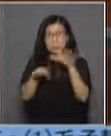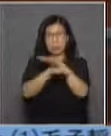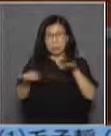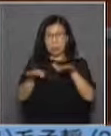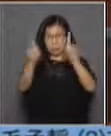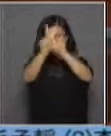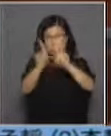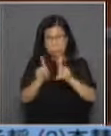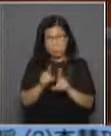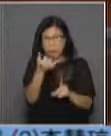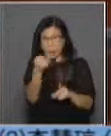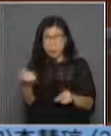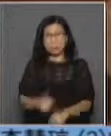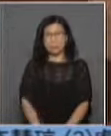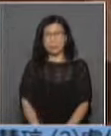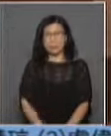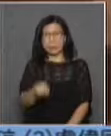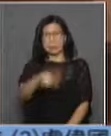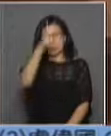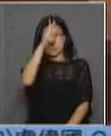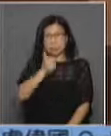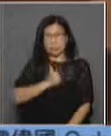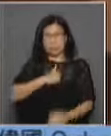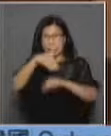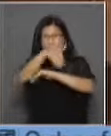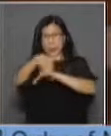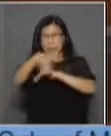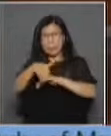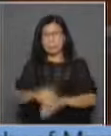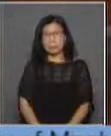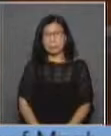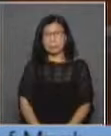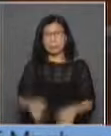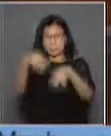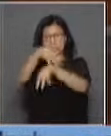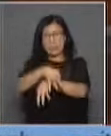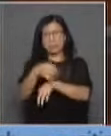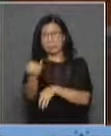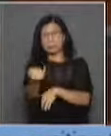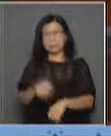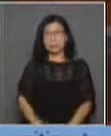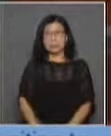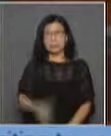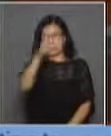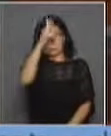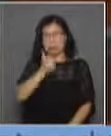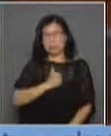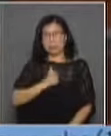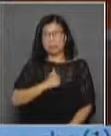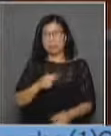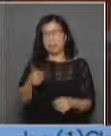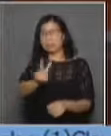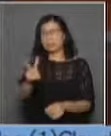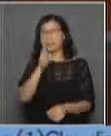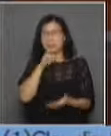準。如果這些官員設計這些合約是這樣的話，這些官員本身都有這個的